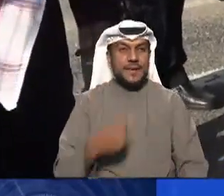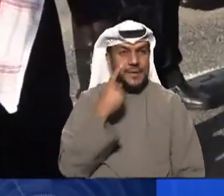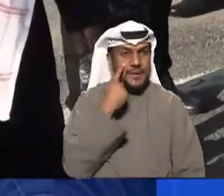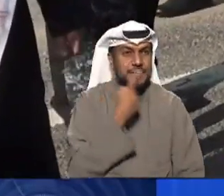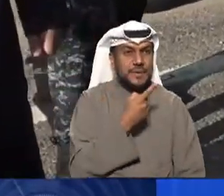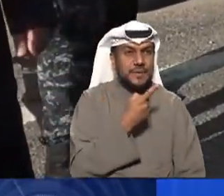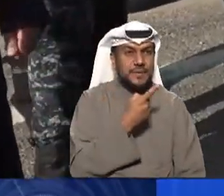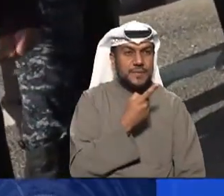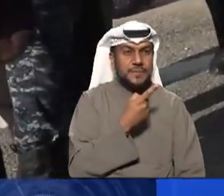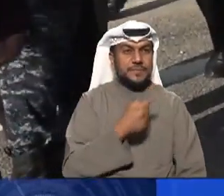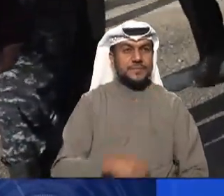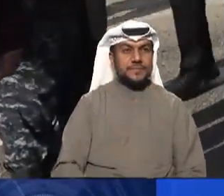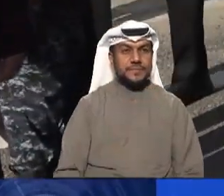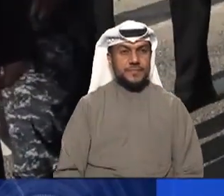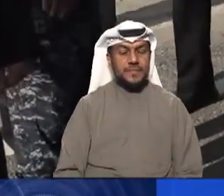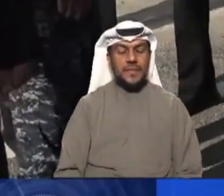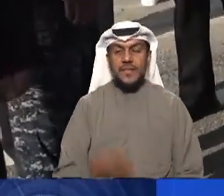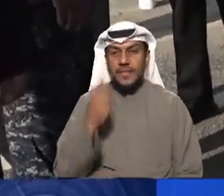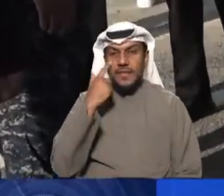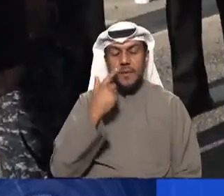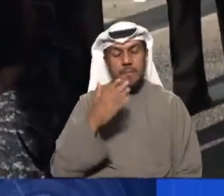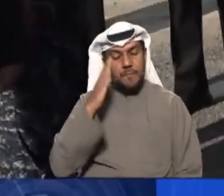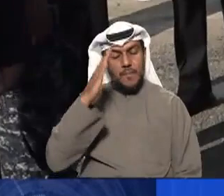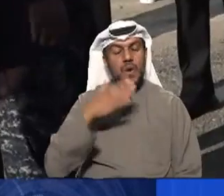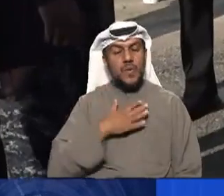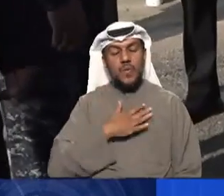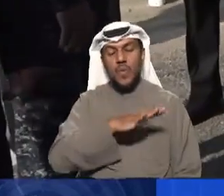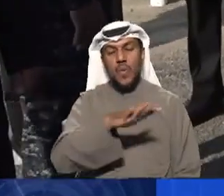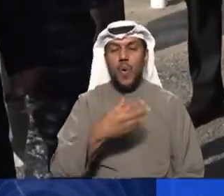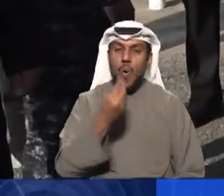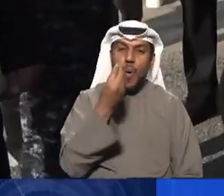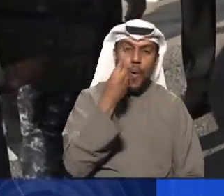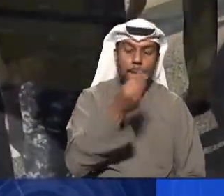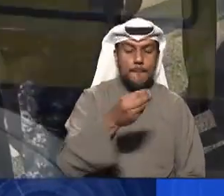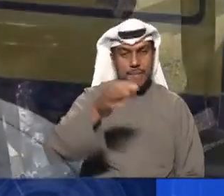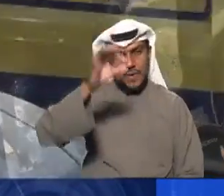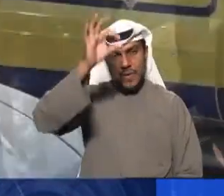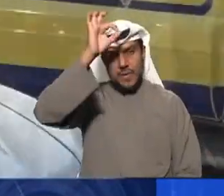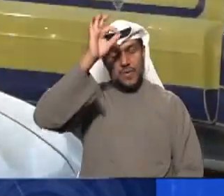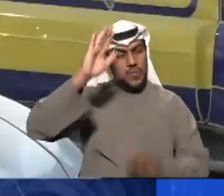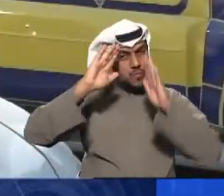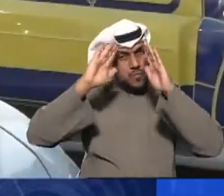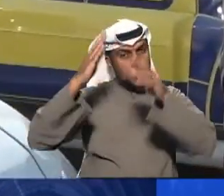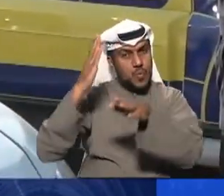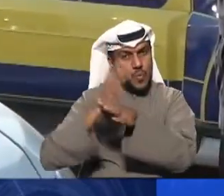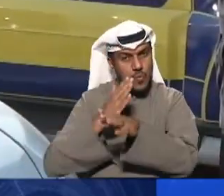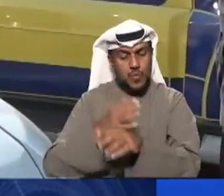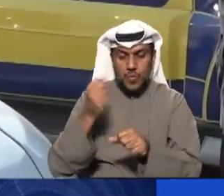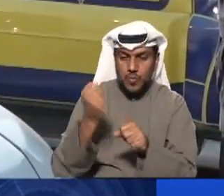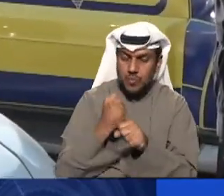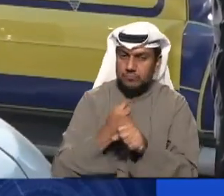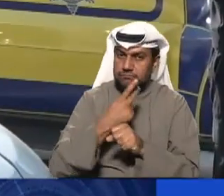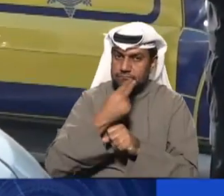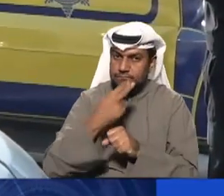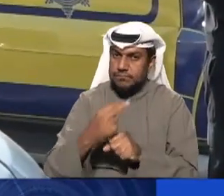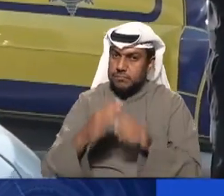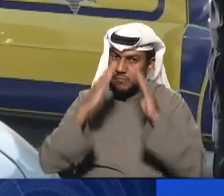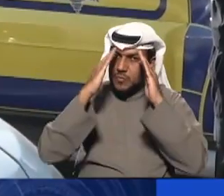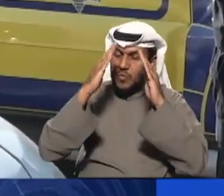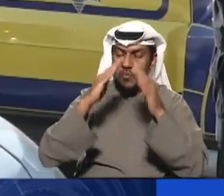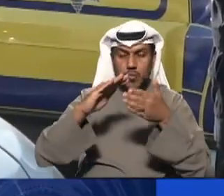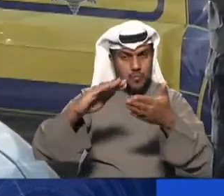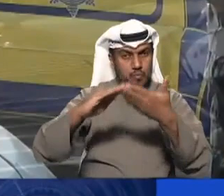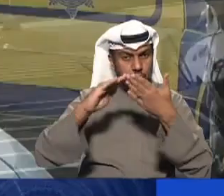عصام سالم النهام، تعبيرا عن تحية المجتمع والمواطنين لرجال الشرطة تقديرا واعتزازا برجال الأمن